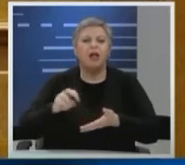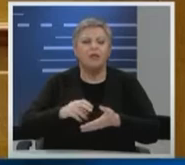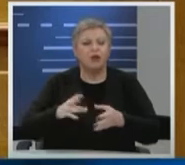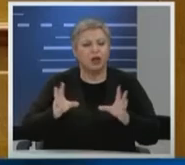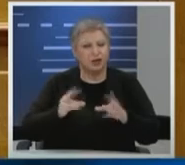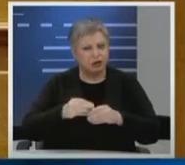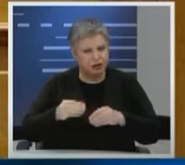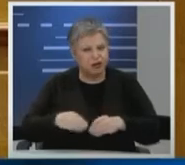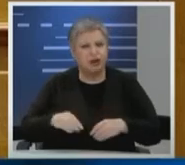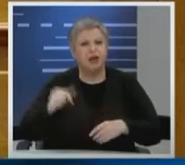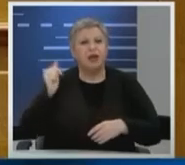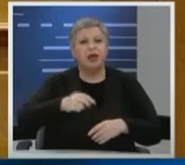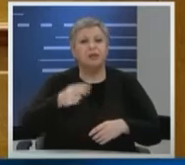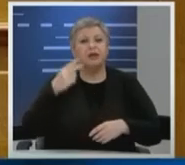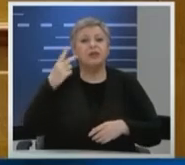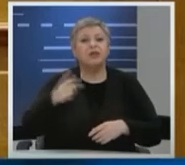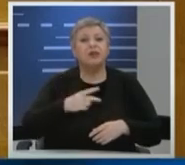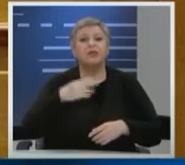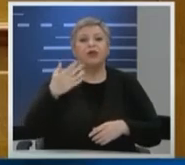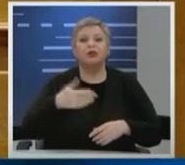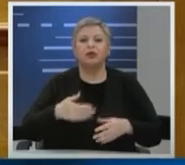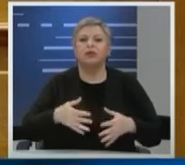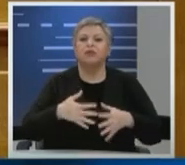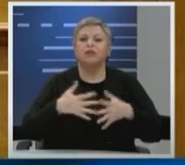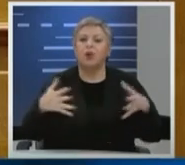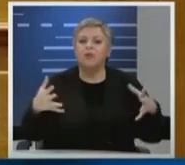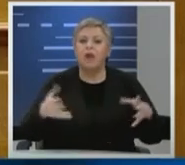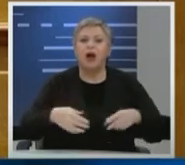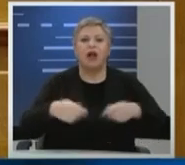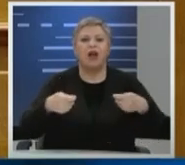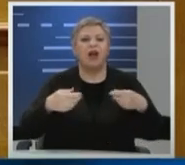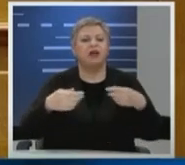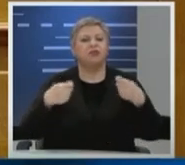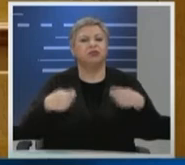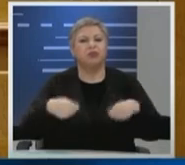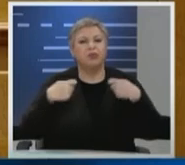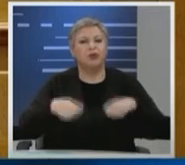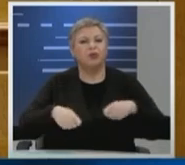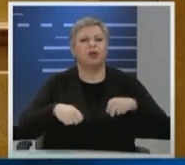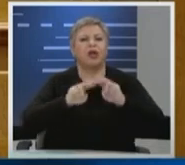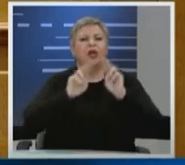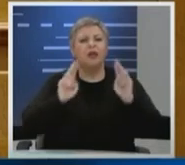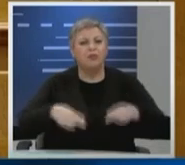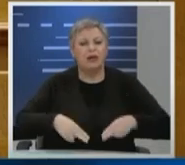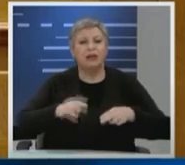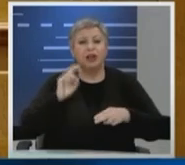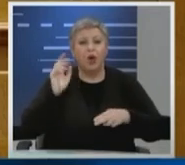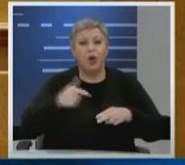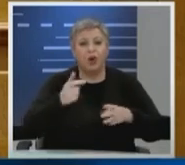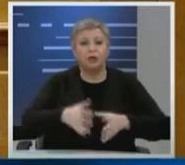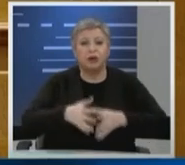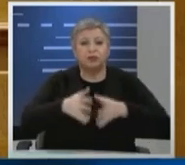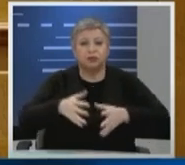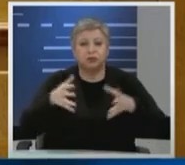των μονοπωλιακών ομήλων, των πολυεθνικών και των πολυκαταστημάτων. Σπρώχνονται έτσι βία εκτός αγοράς. Και όταν η